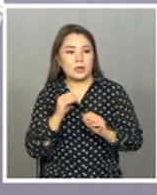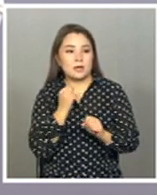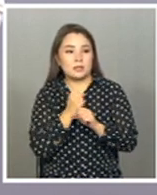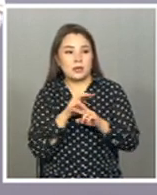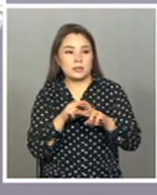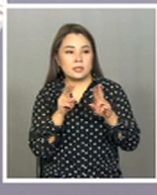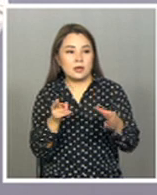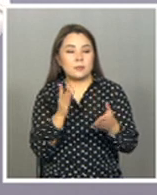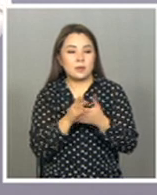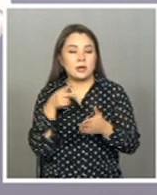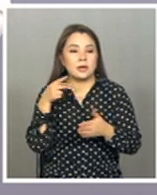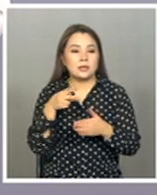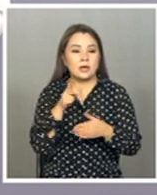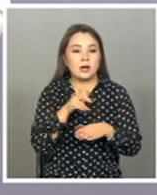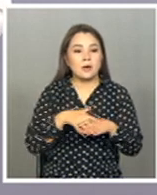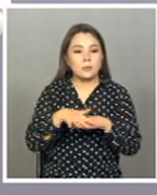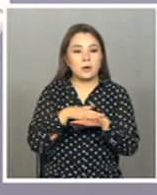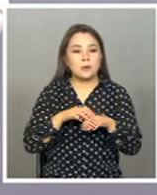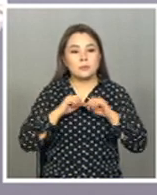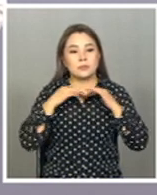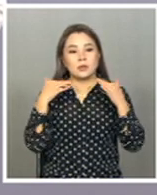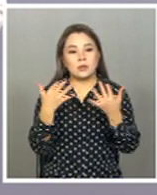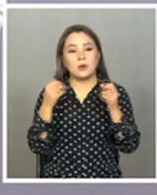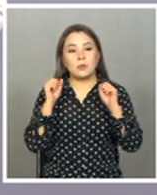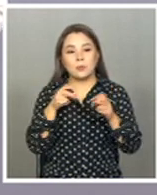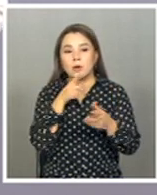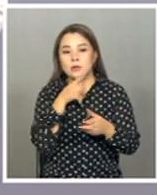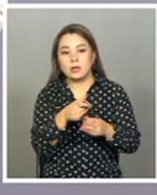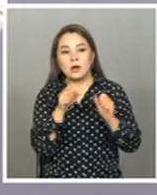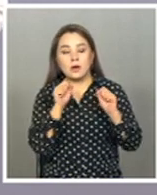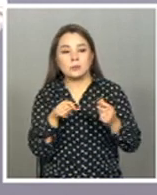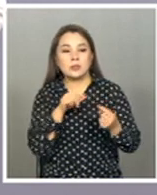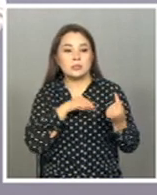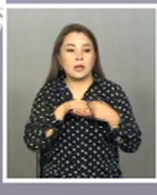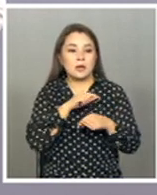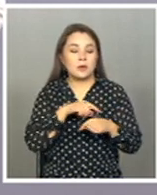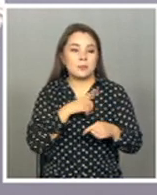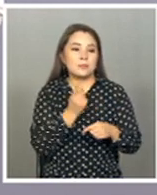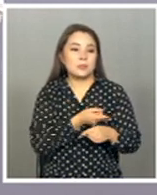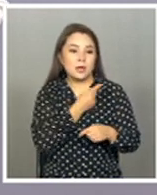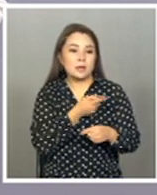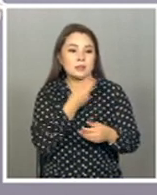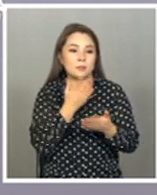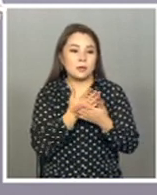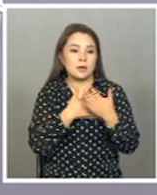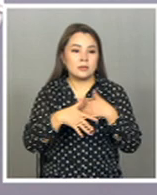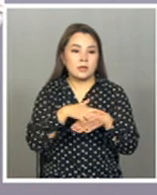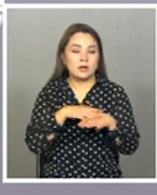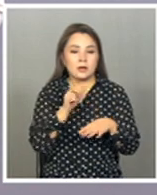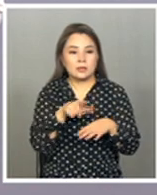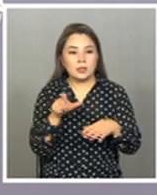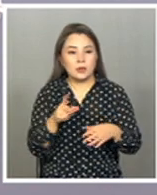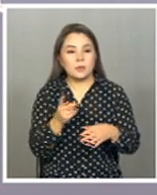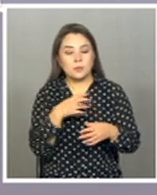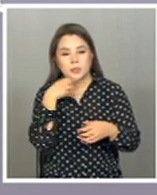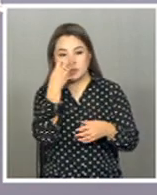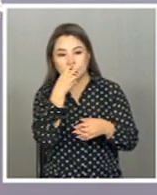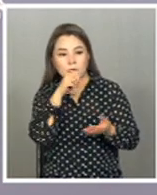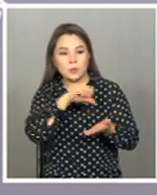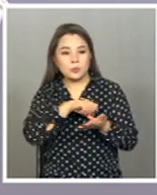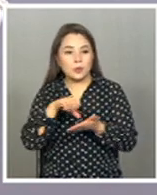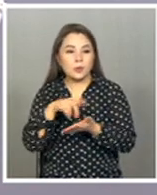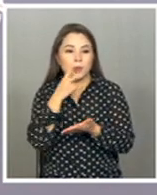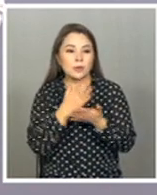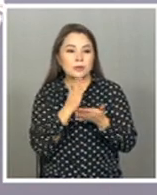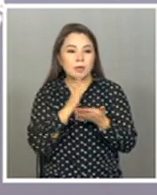2000 көрермен сияды. Циркте кәсіби өнер майталмандары өнер көрсетеді. Ендеше оқушылар, бүгінгі